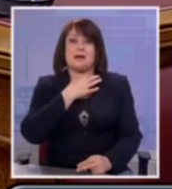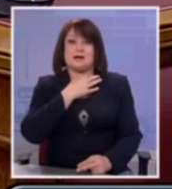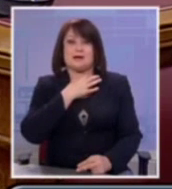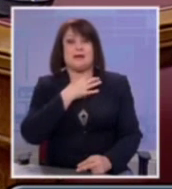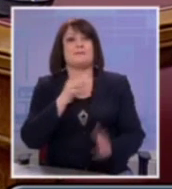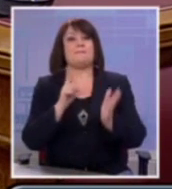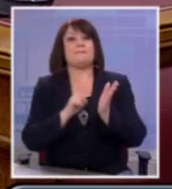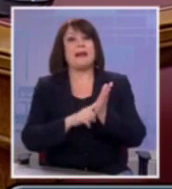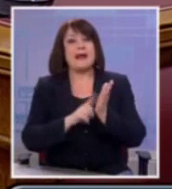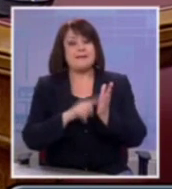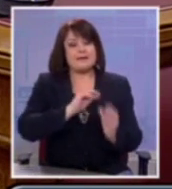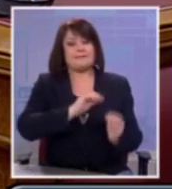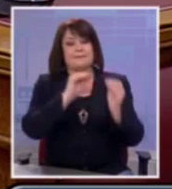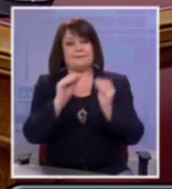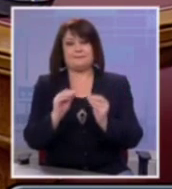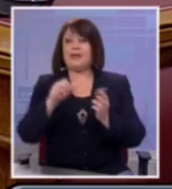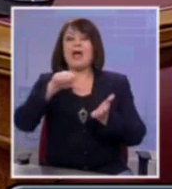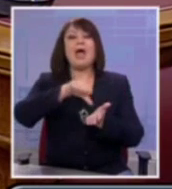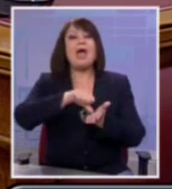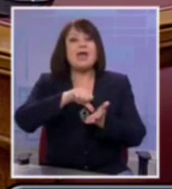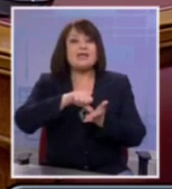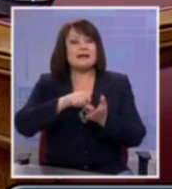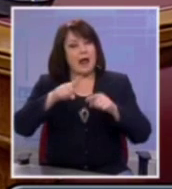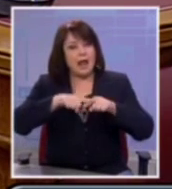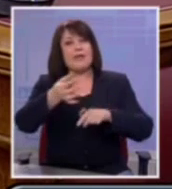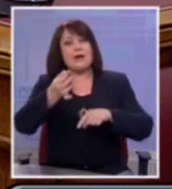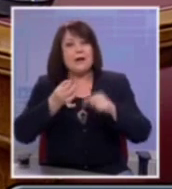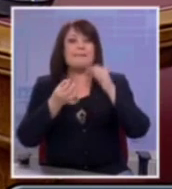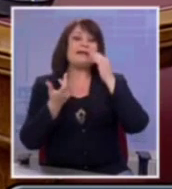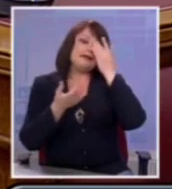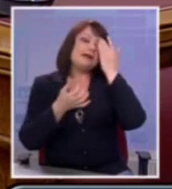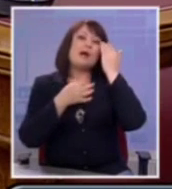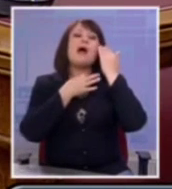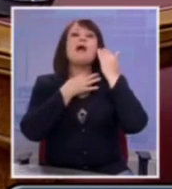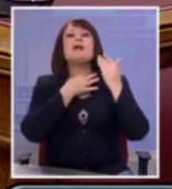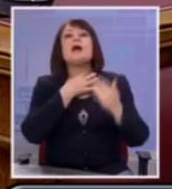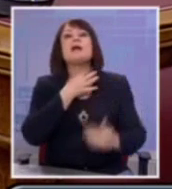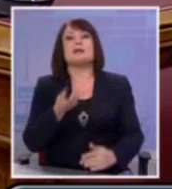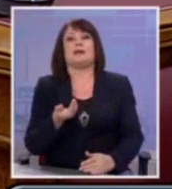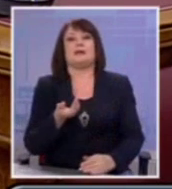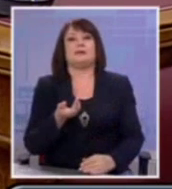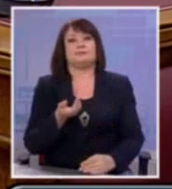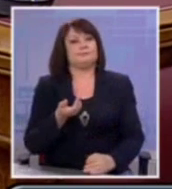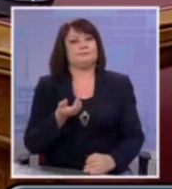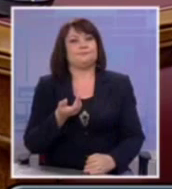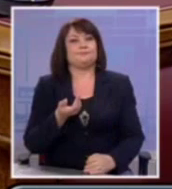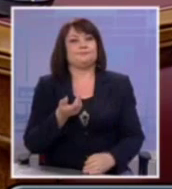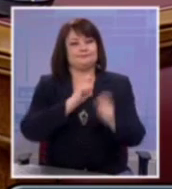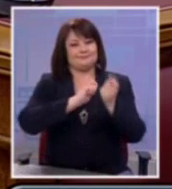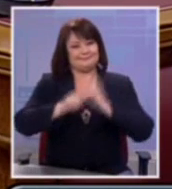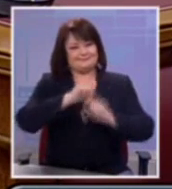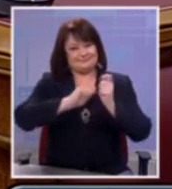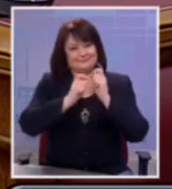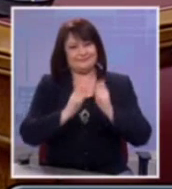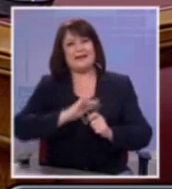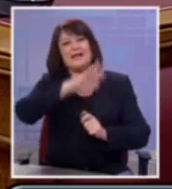μεταφέρει στην Αθήνα την ανάγκη για η ανασύσταση του χρέους